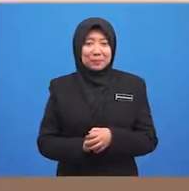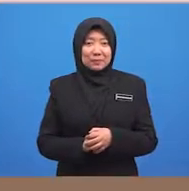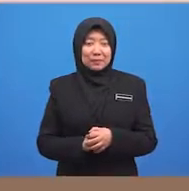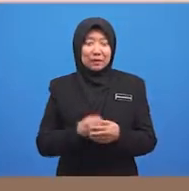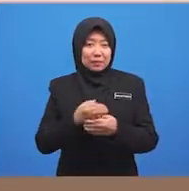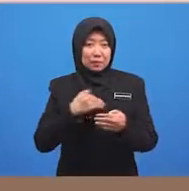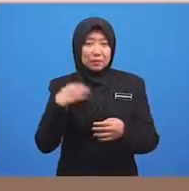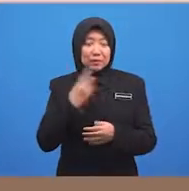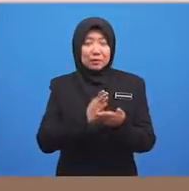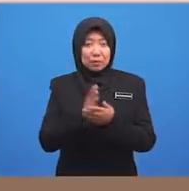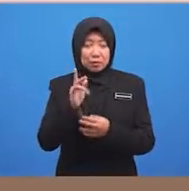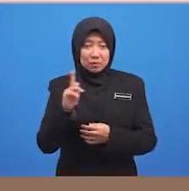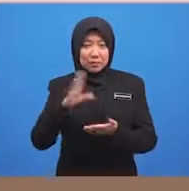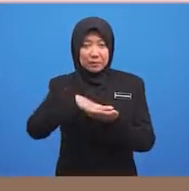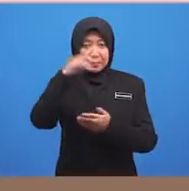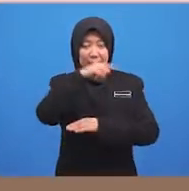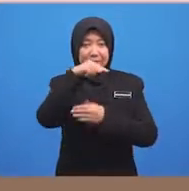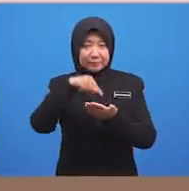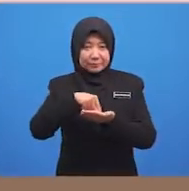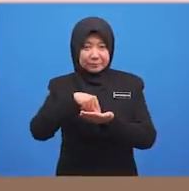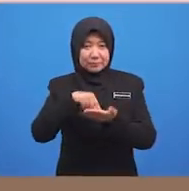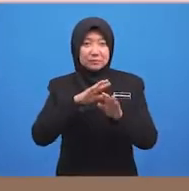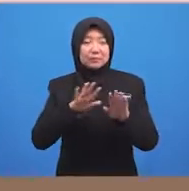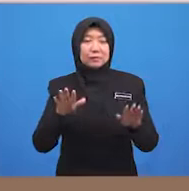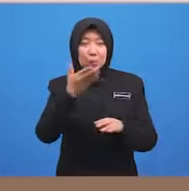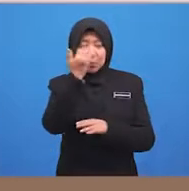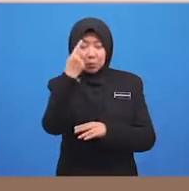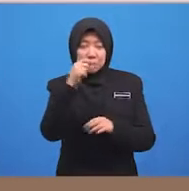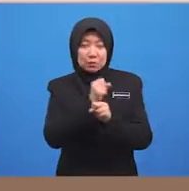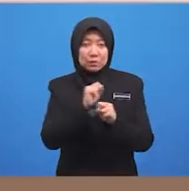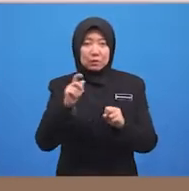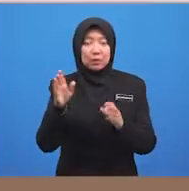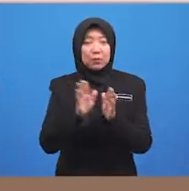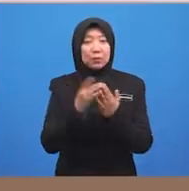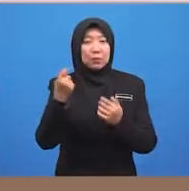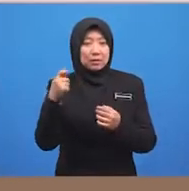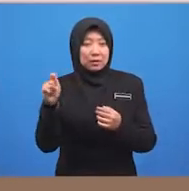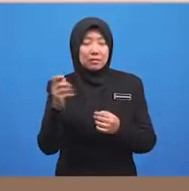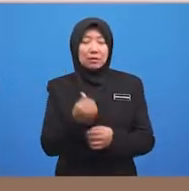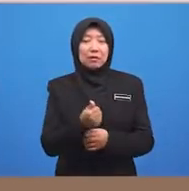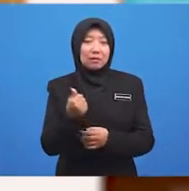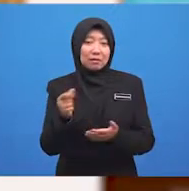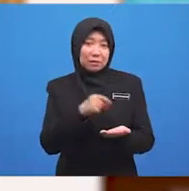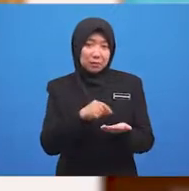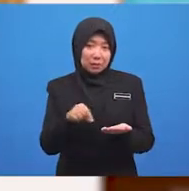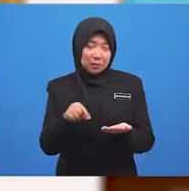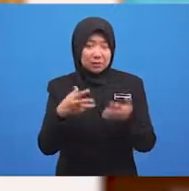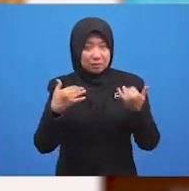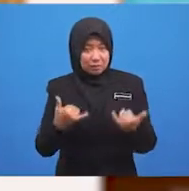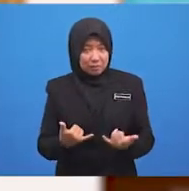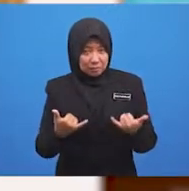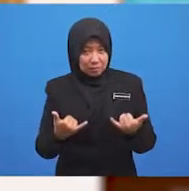Sebelum kita meneruskan pembelajaran hari ini, jangan lupa sediakan buku teks dan alat tulis.